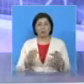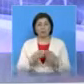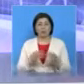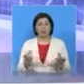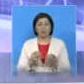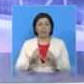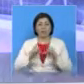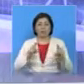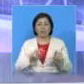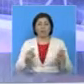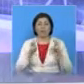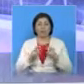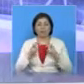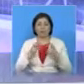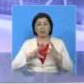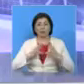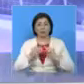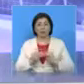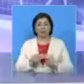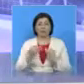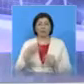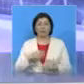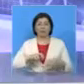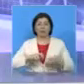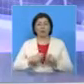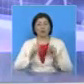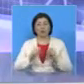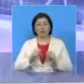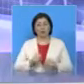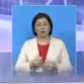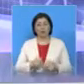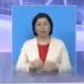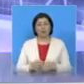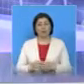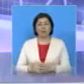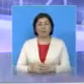тиесілі нысандарды тексерді. Бақылау нәтижесінде бірнеше құқық бұзушылық анықталған. Көрейік.